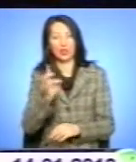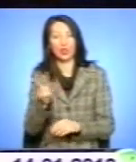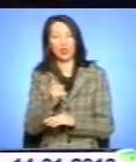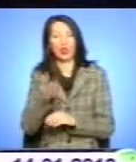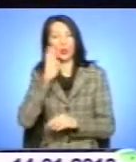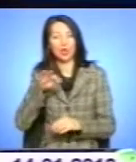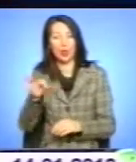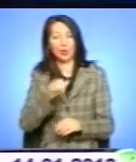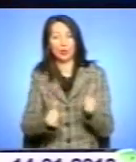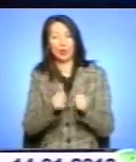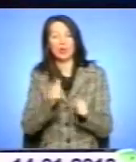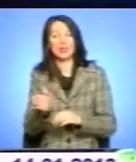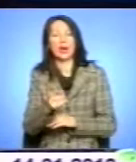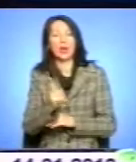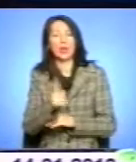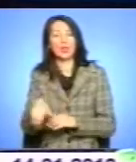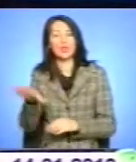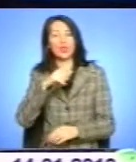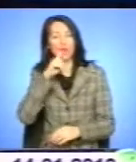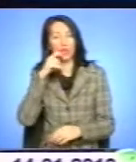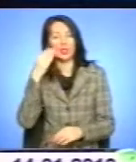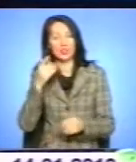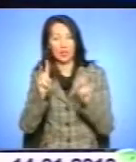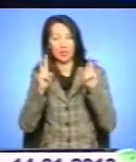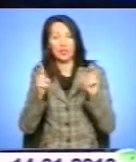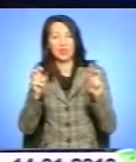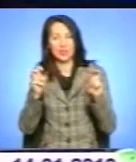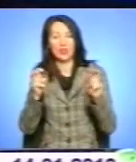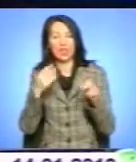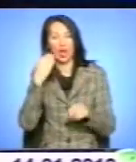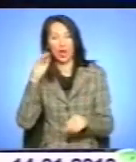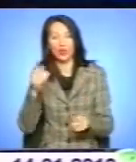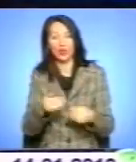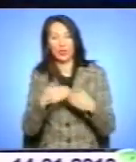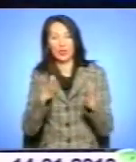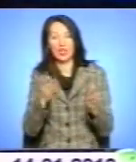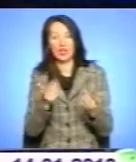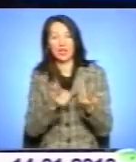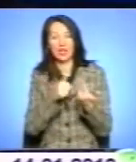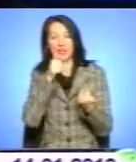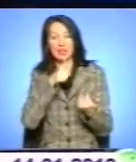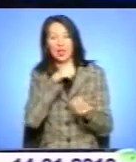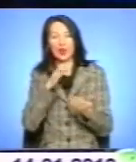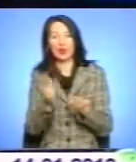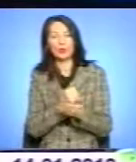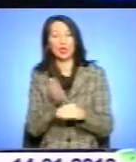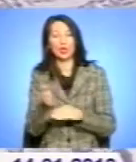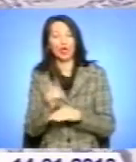рибалки зі всієї України за звання кращого. Відкрили кілька секретів успішної риболовлі. Деталі у